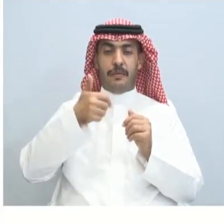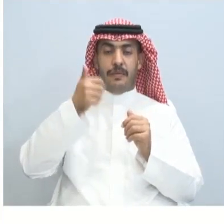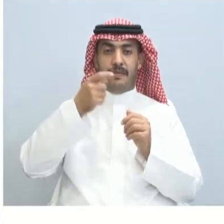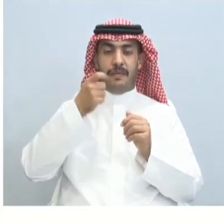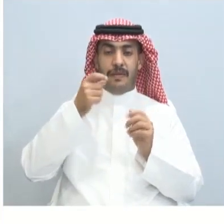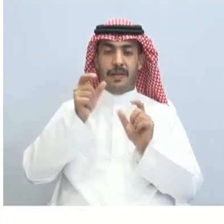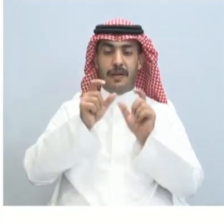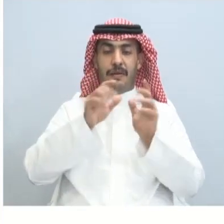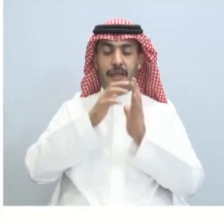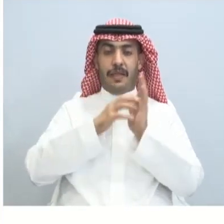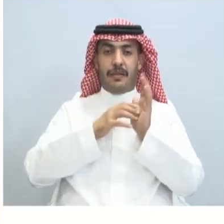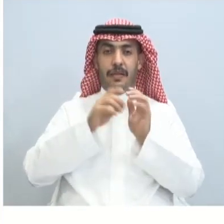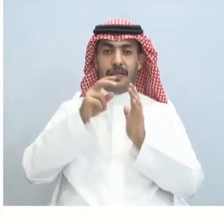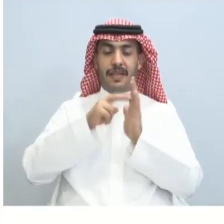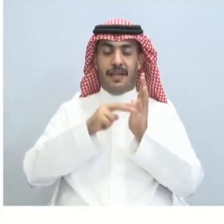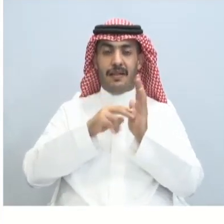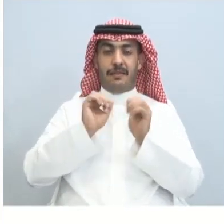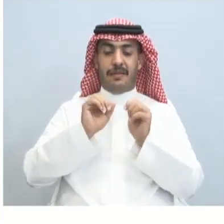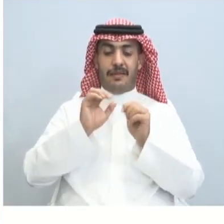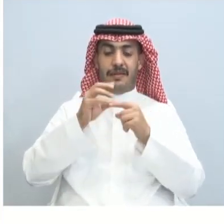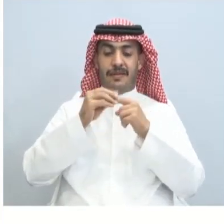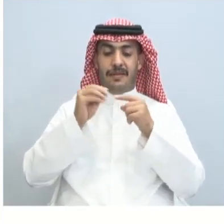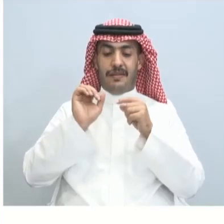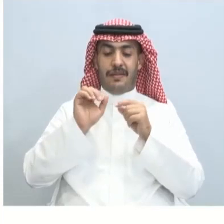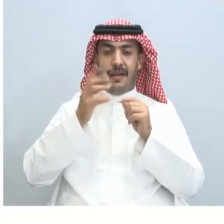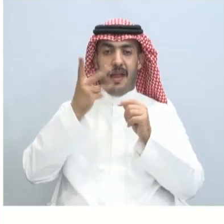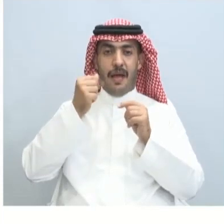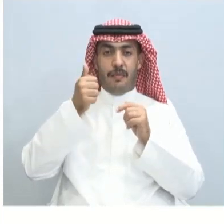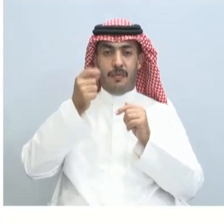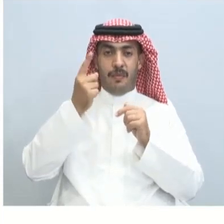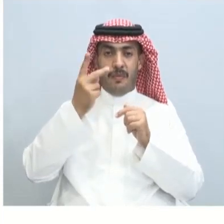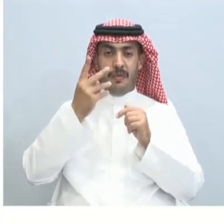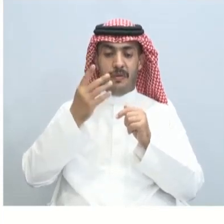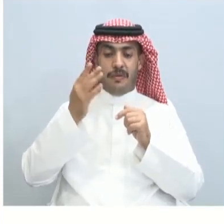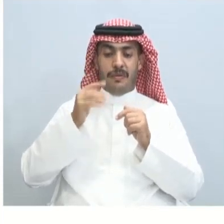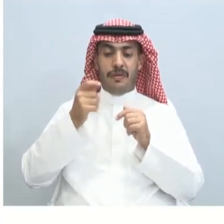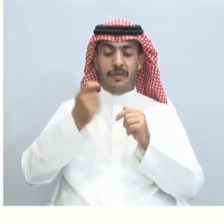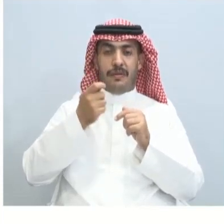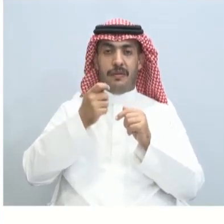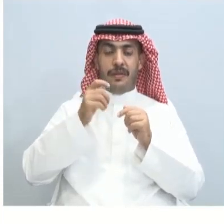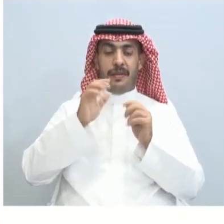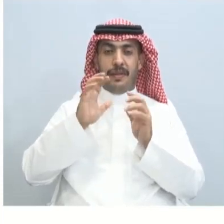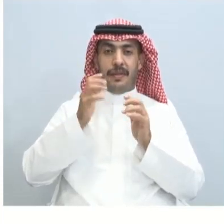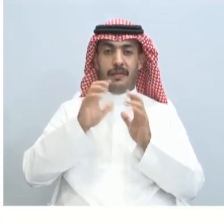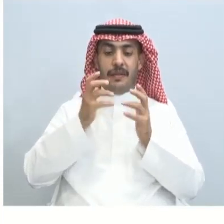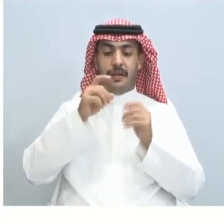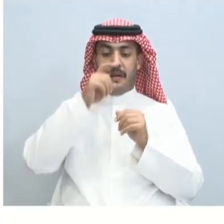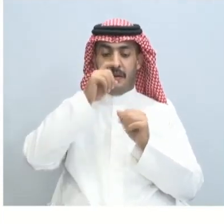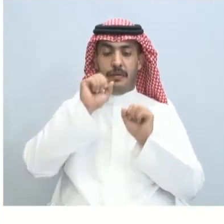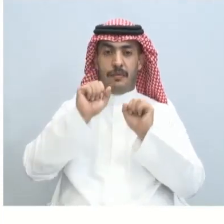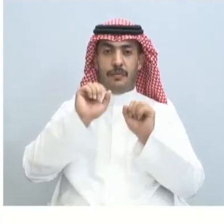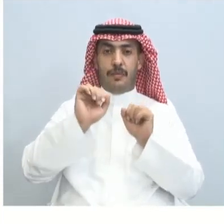فهم الكلام في الخطابات والتقارير مع غياب علامات الترقيم الكتابه الاداريه تحتاج